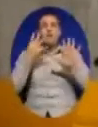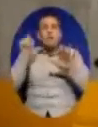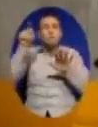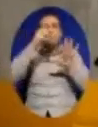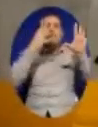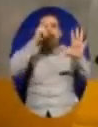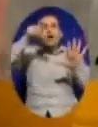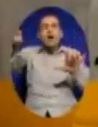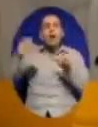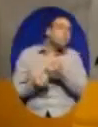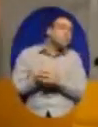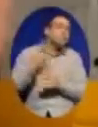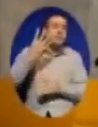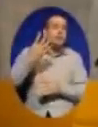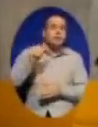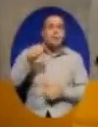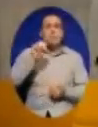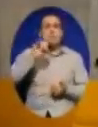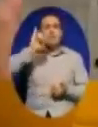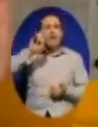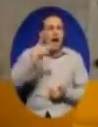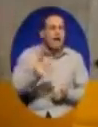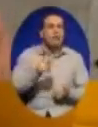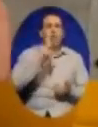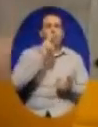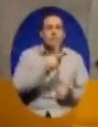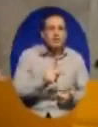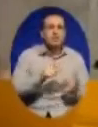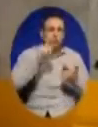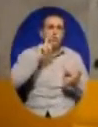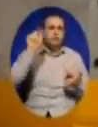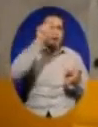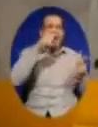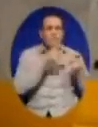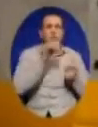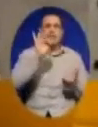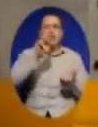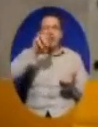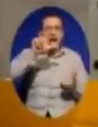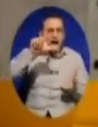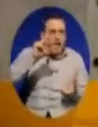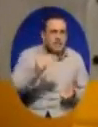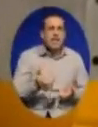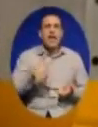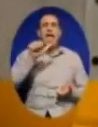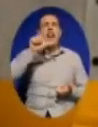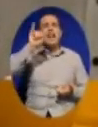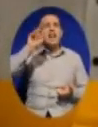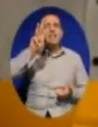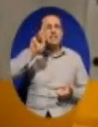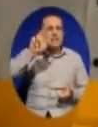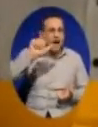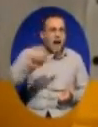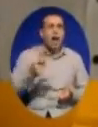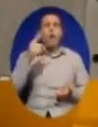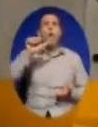מייסדים. מירד, קומברס, פיברוניקס, אדירן, טלרד, אליסרה, אורביט,